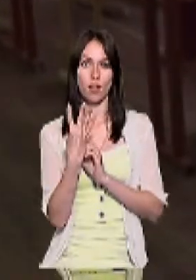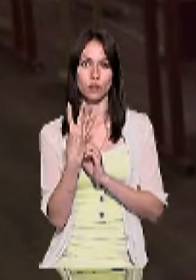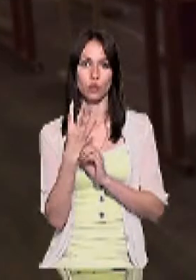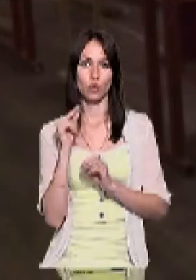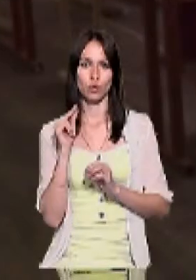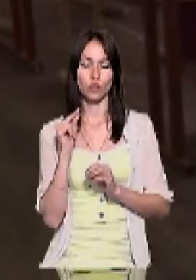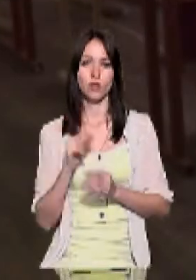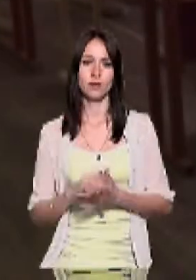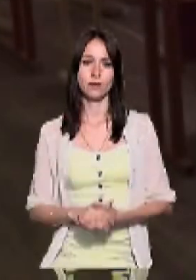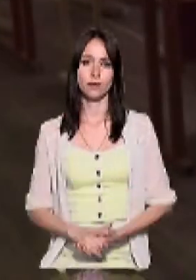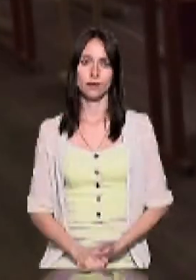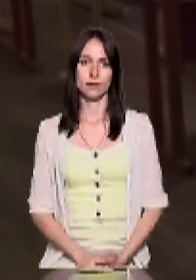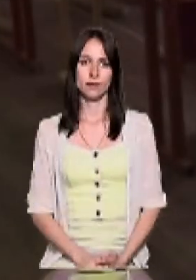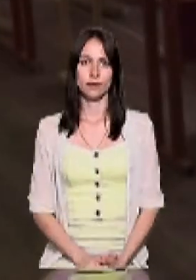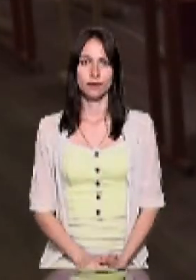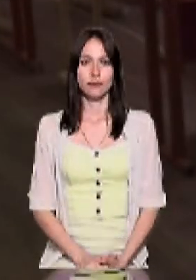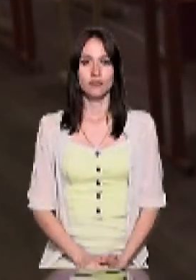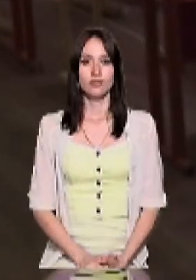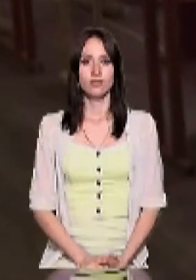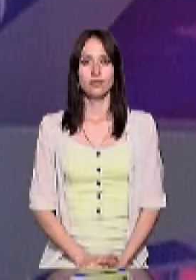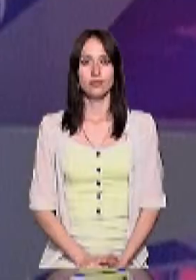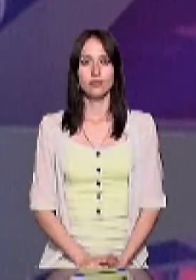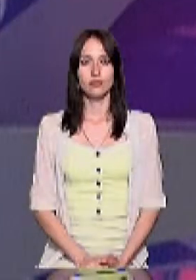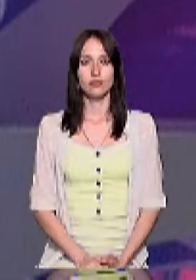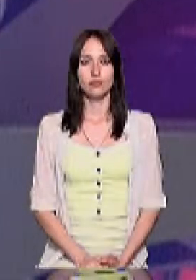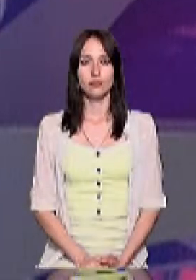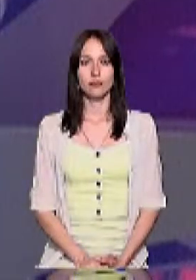Дмитро Денисов, новини ЮА Харків.